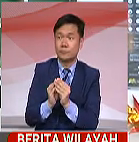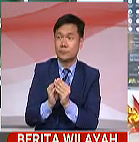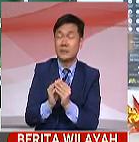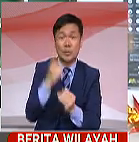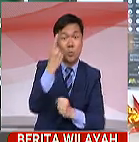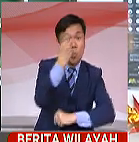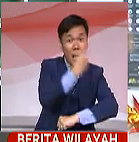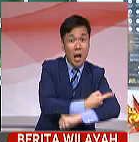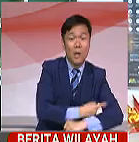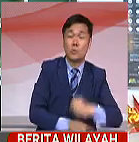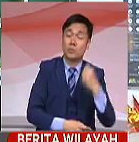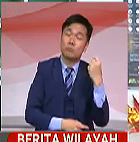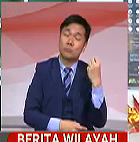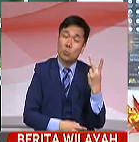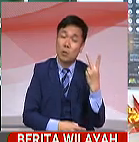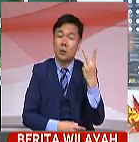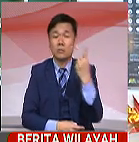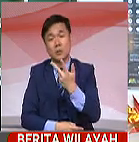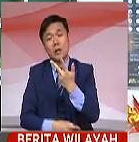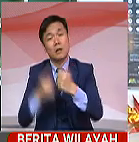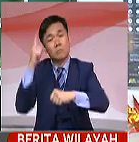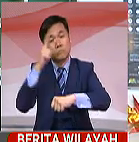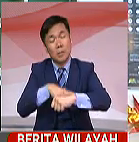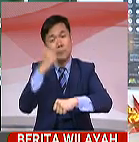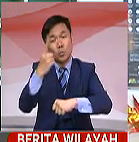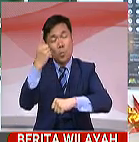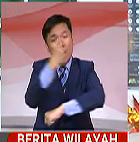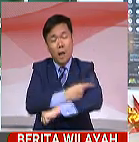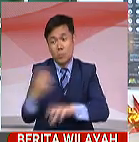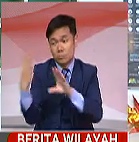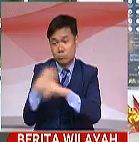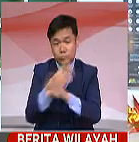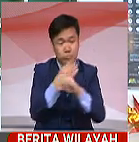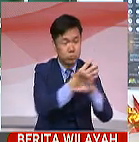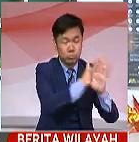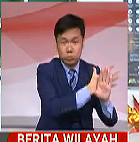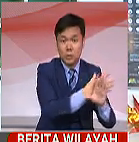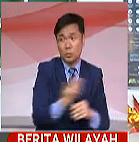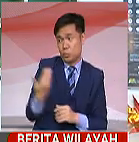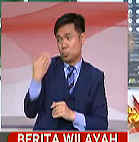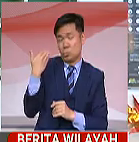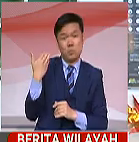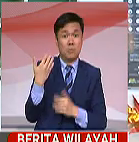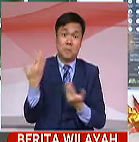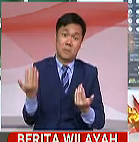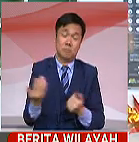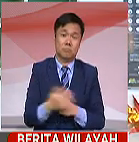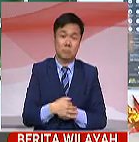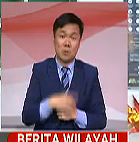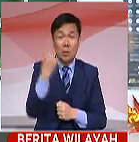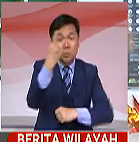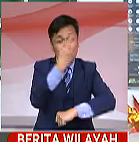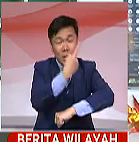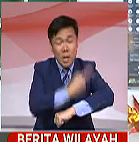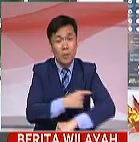meeting in a day is a normal or new norm now. Compared to previously, we only can have like 2 meeting in one